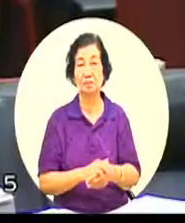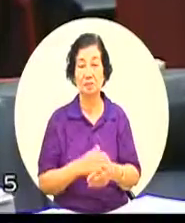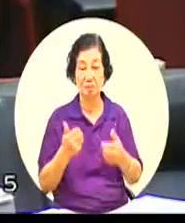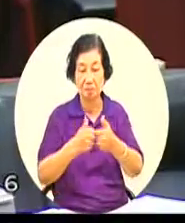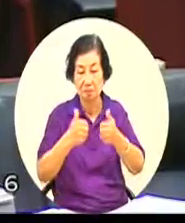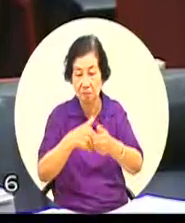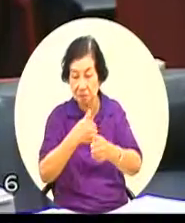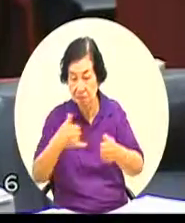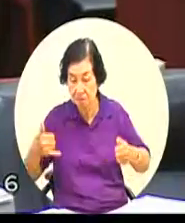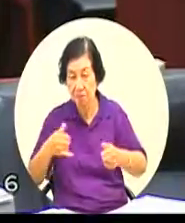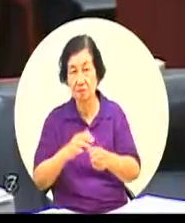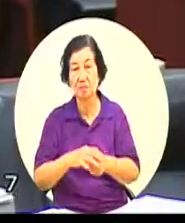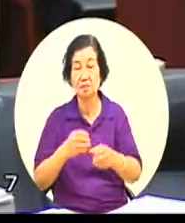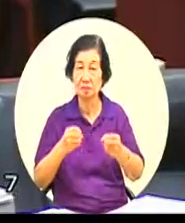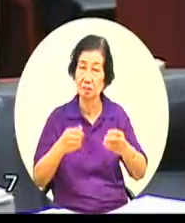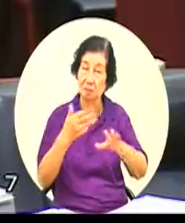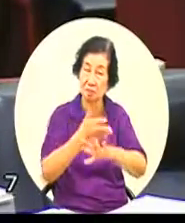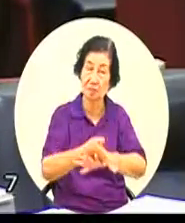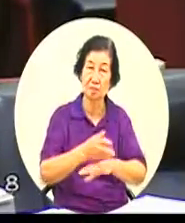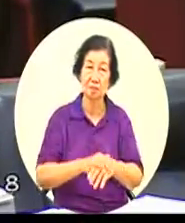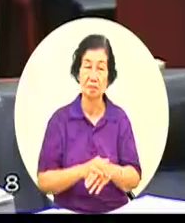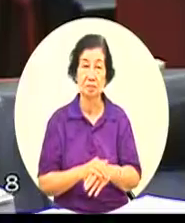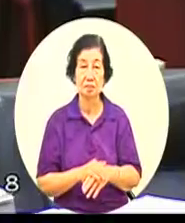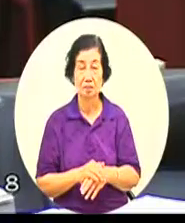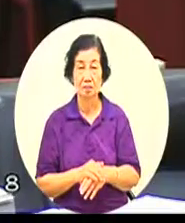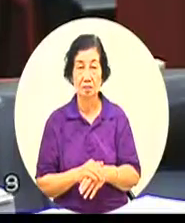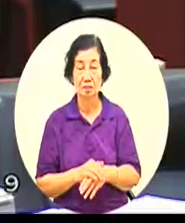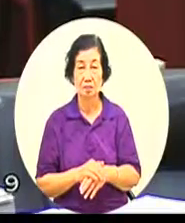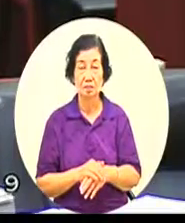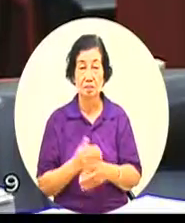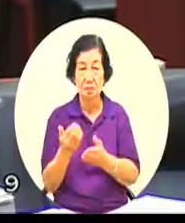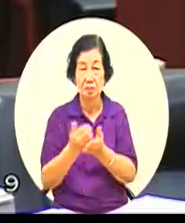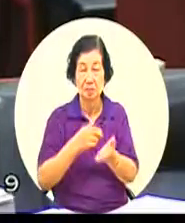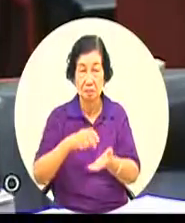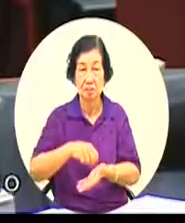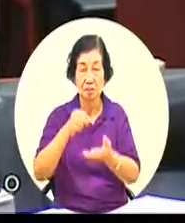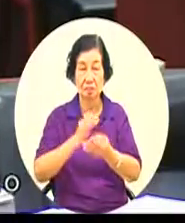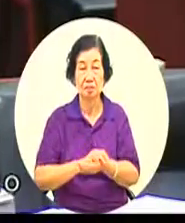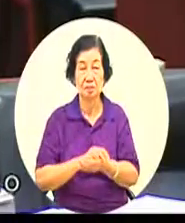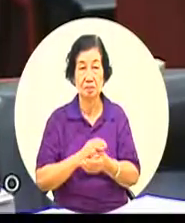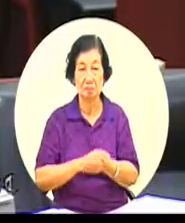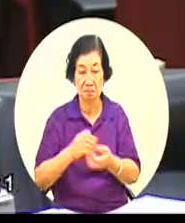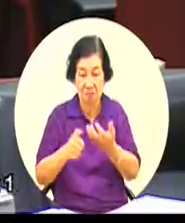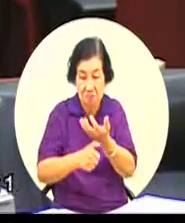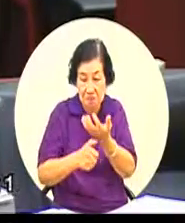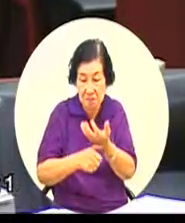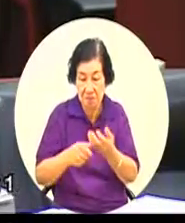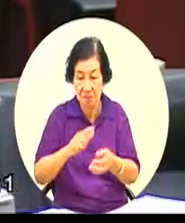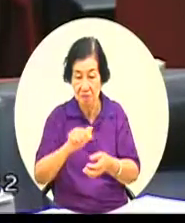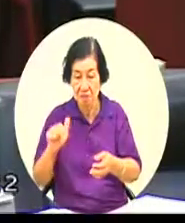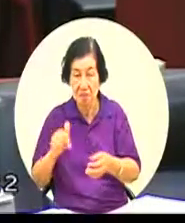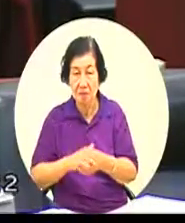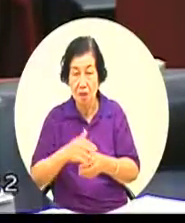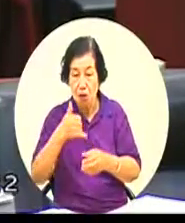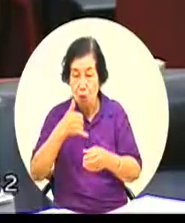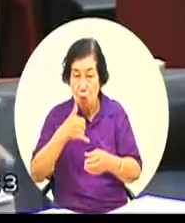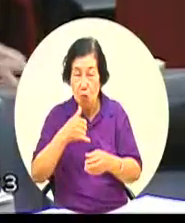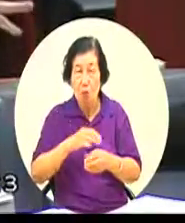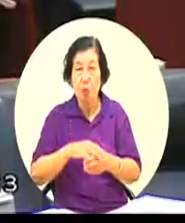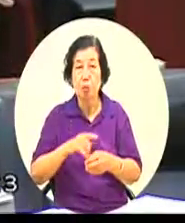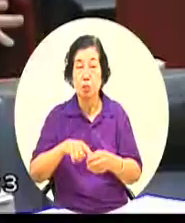惊囡仔吸毒啊，就是我按议员讲的惊毒品的问题。我请一个想